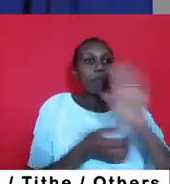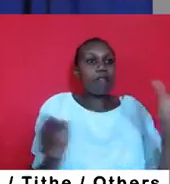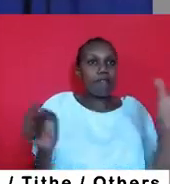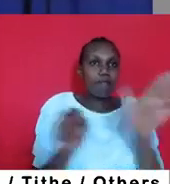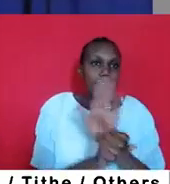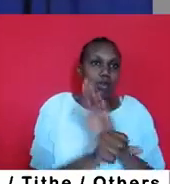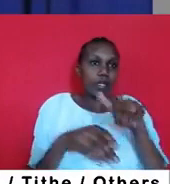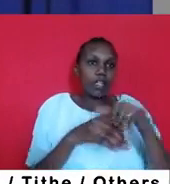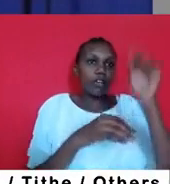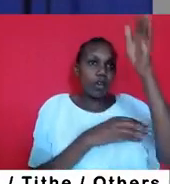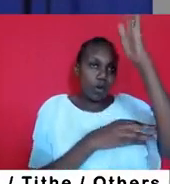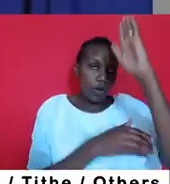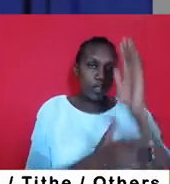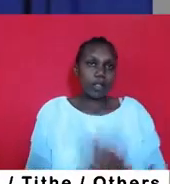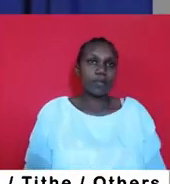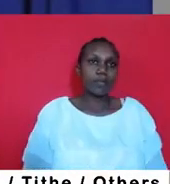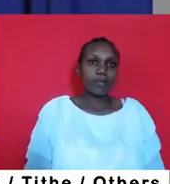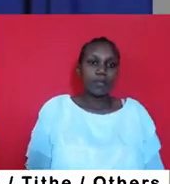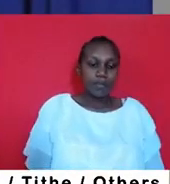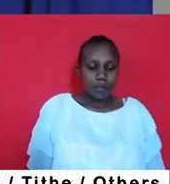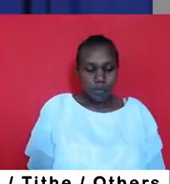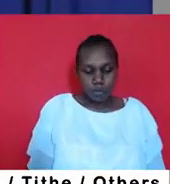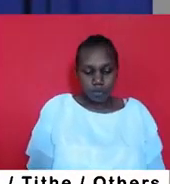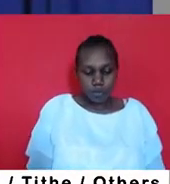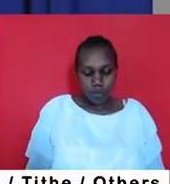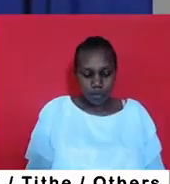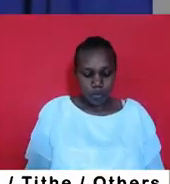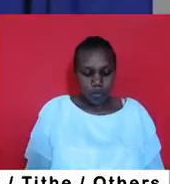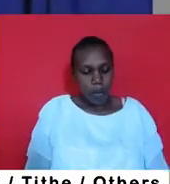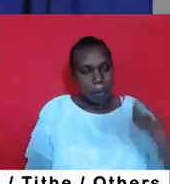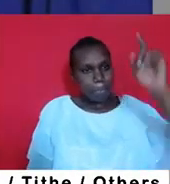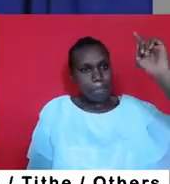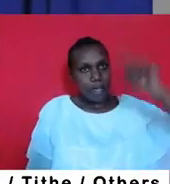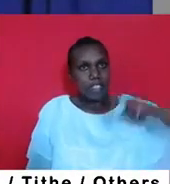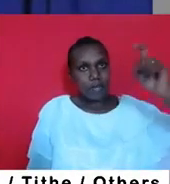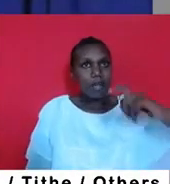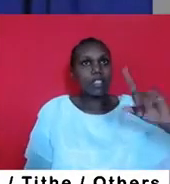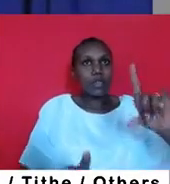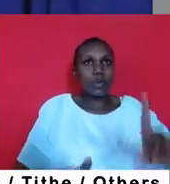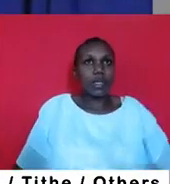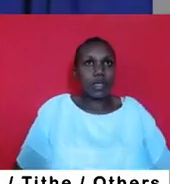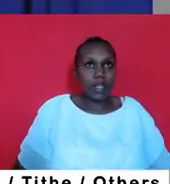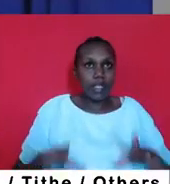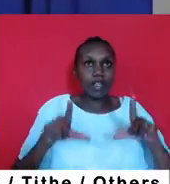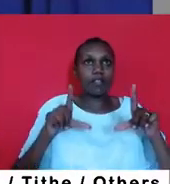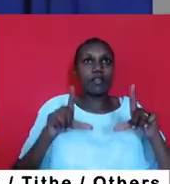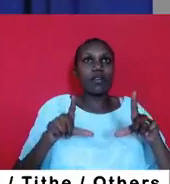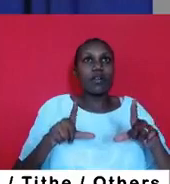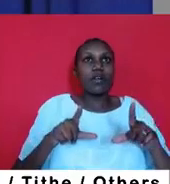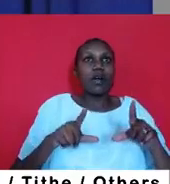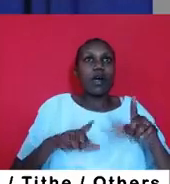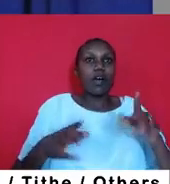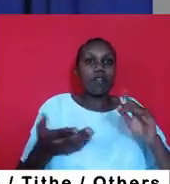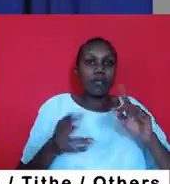kamilifu mbele za Mungu. Ni lazima tuishi maisha ya